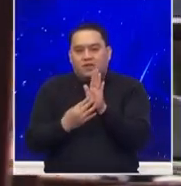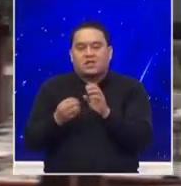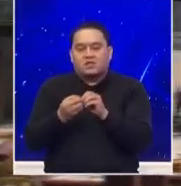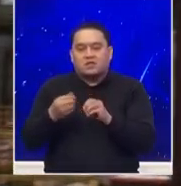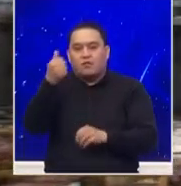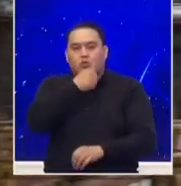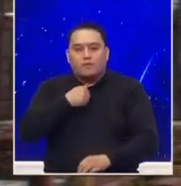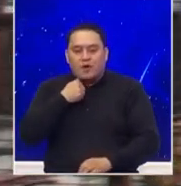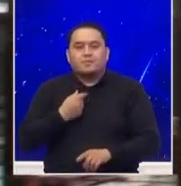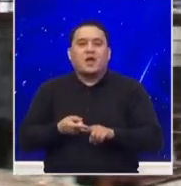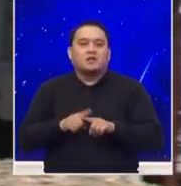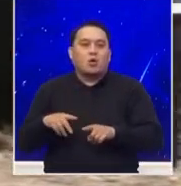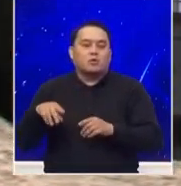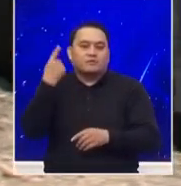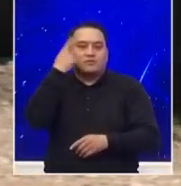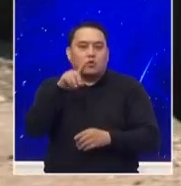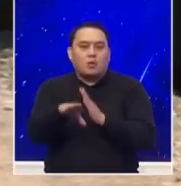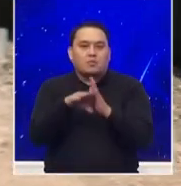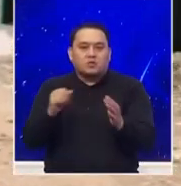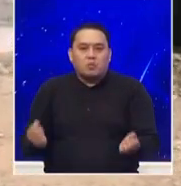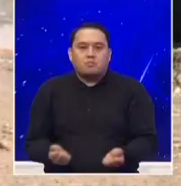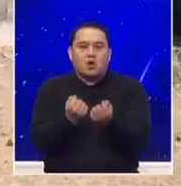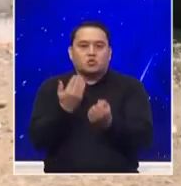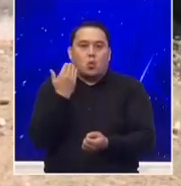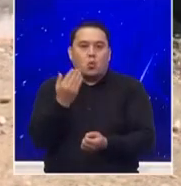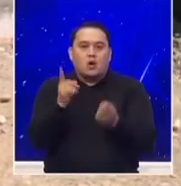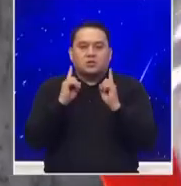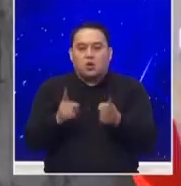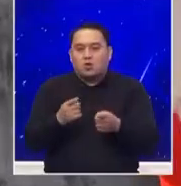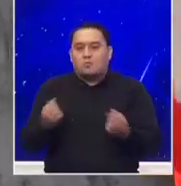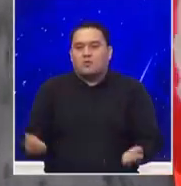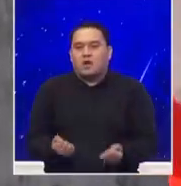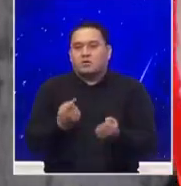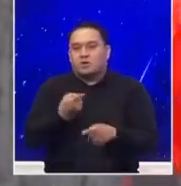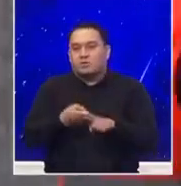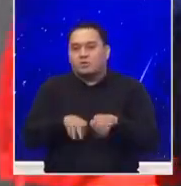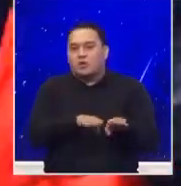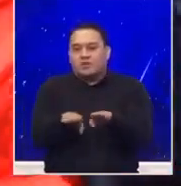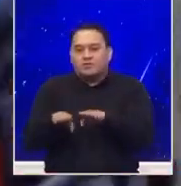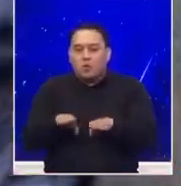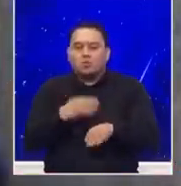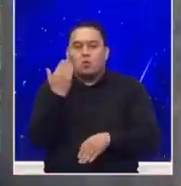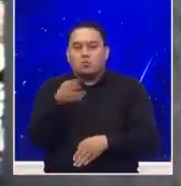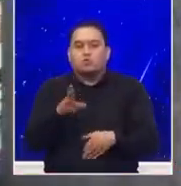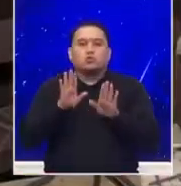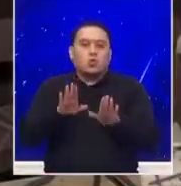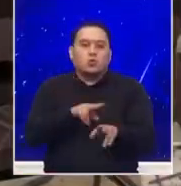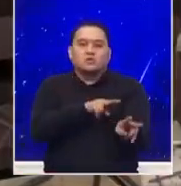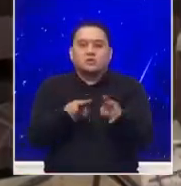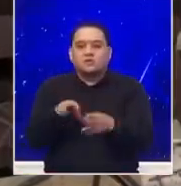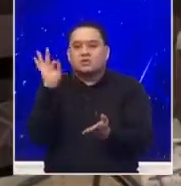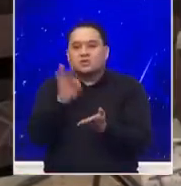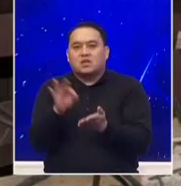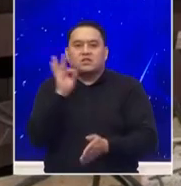2008-2010 годов. Депутаты всей инициативы главы региона по улучшению жизни населения поддержали единогласно. Они будут не только следить за